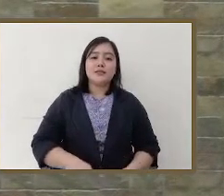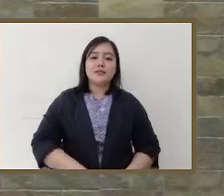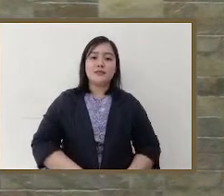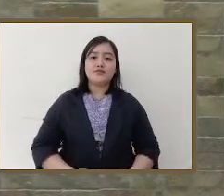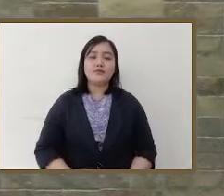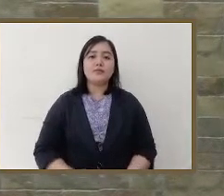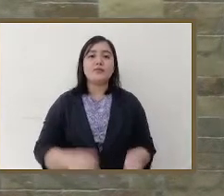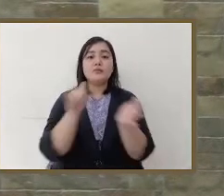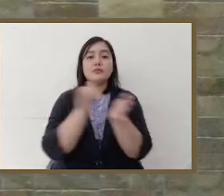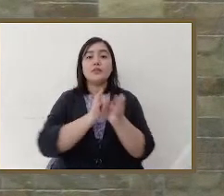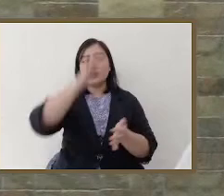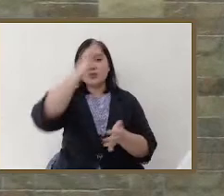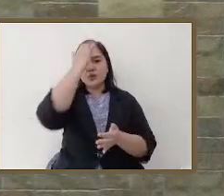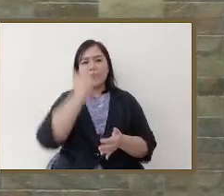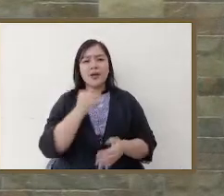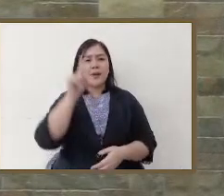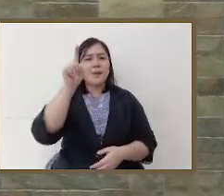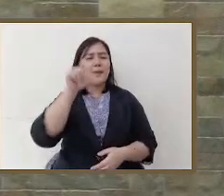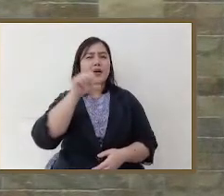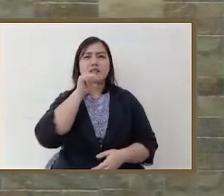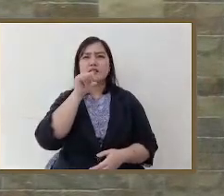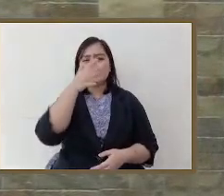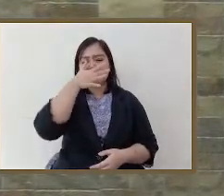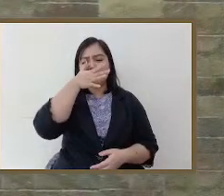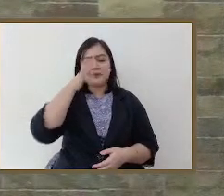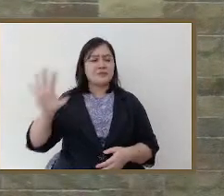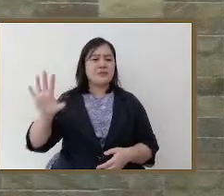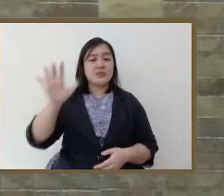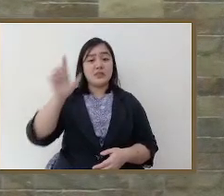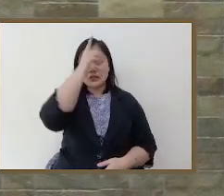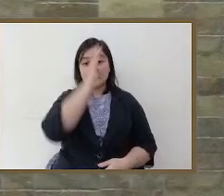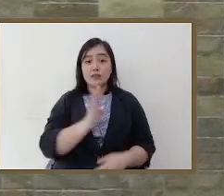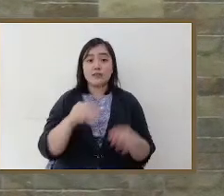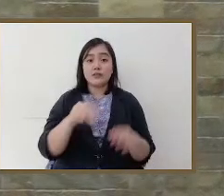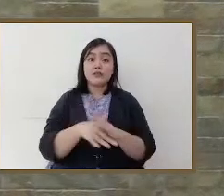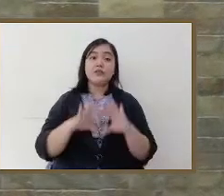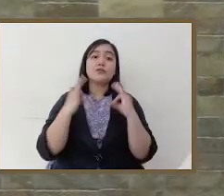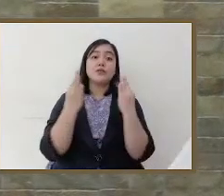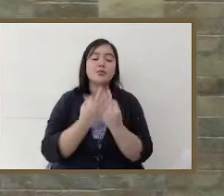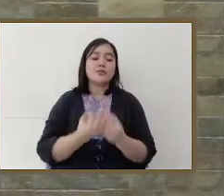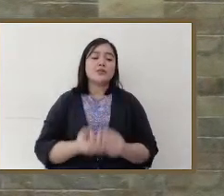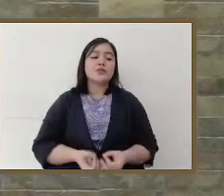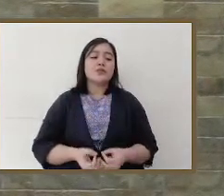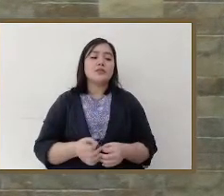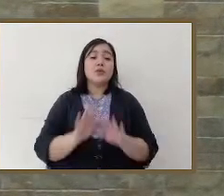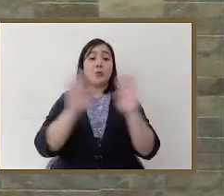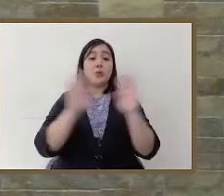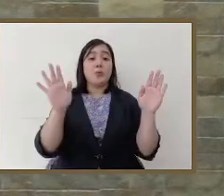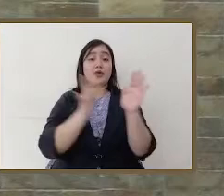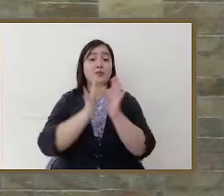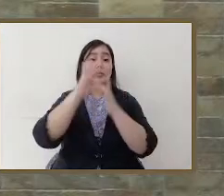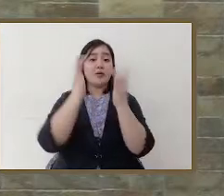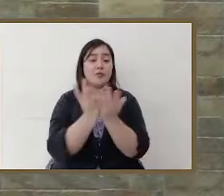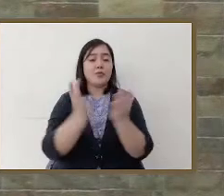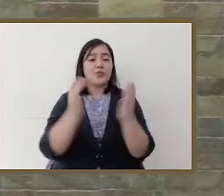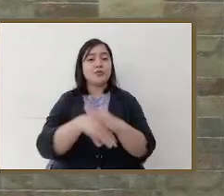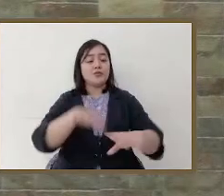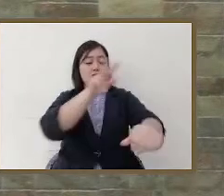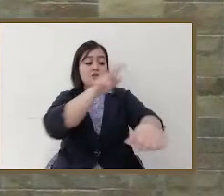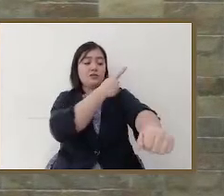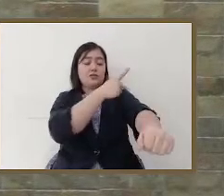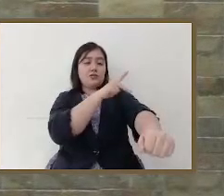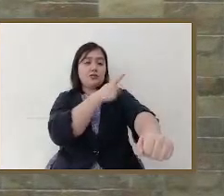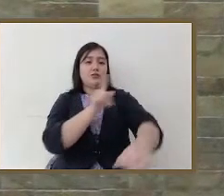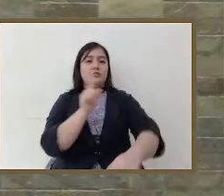hindi pwedeng ma-left out ang Diyos sa tahanan. If you will turn your Bibles in the book of Psalm